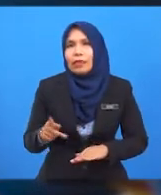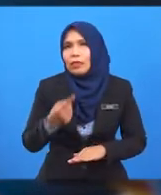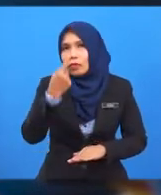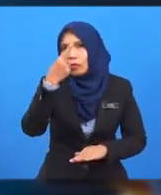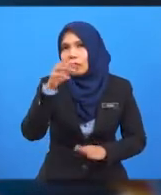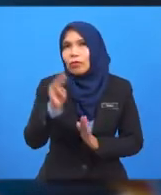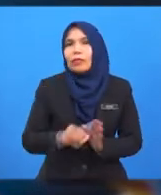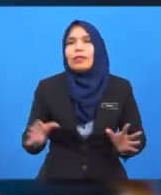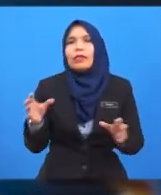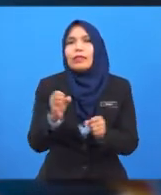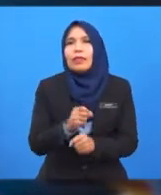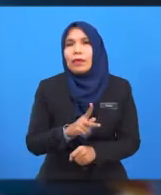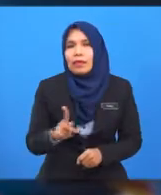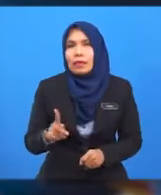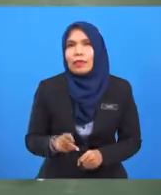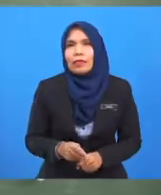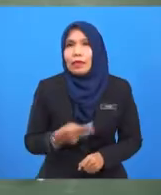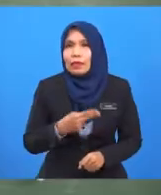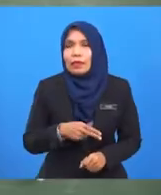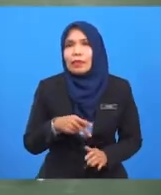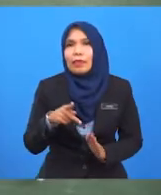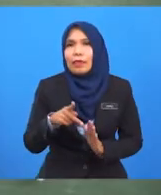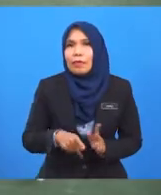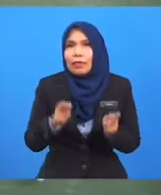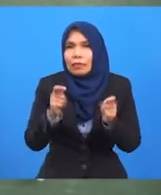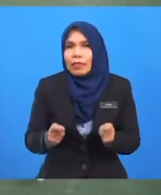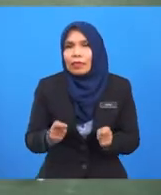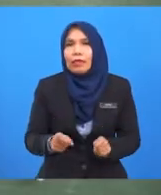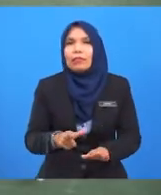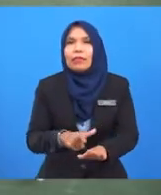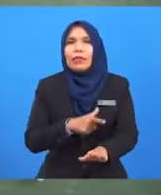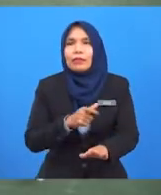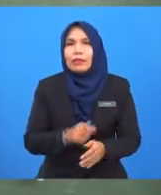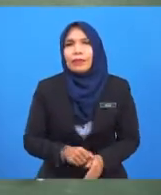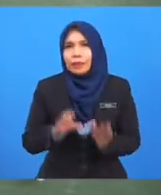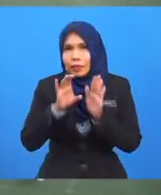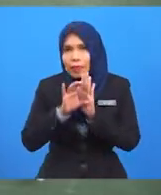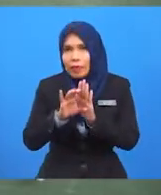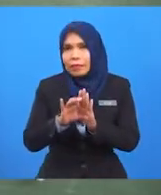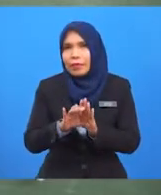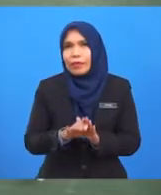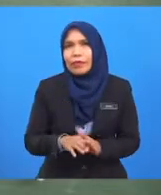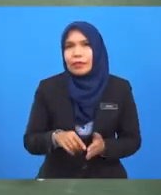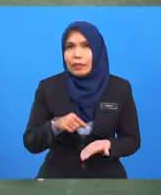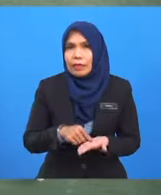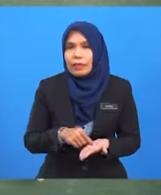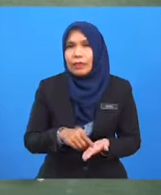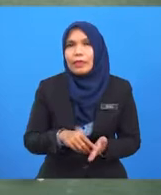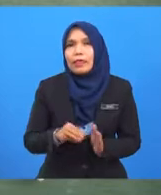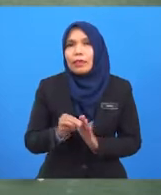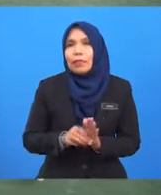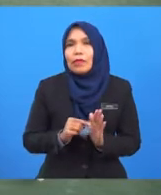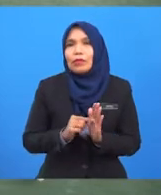pertanian memakan masa yang lama. Gambar di sebelah menunjukkan sebuah mesin